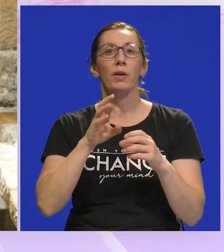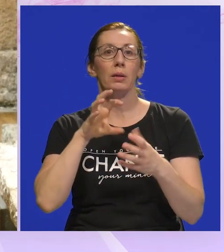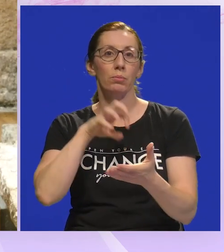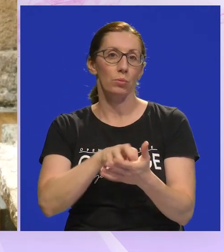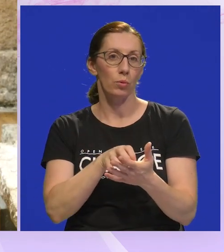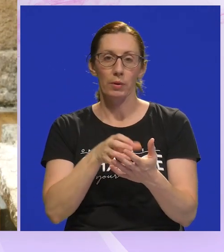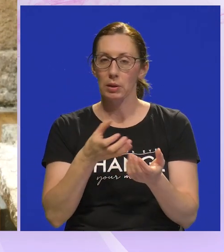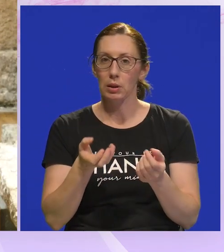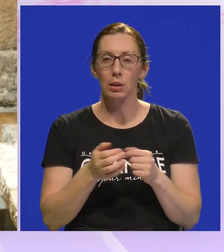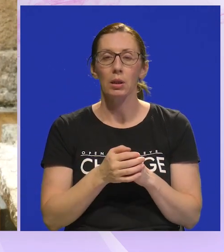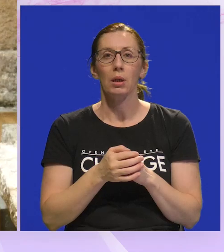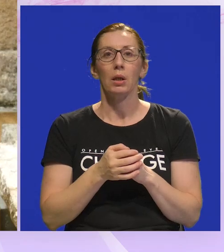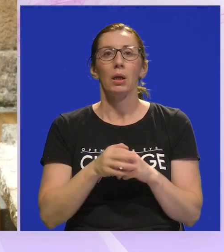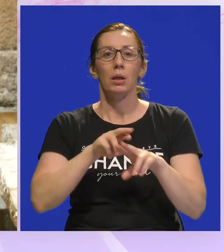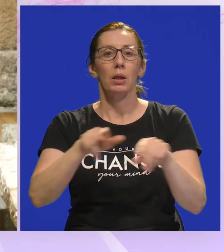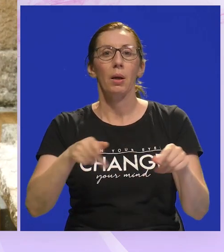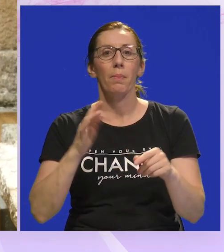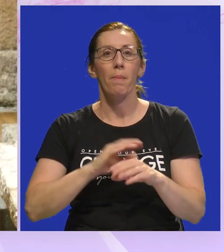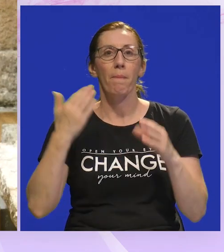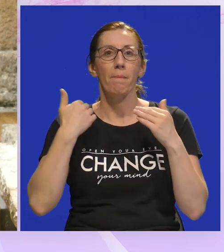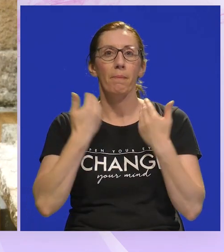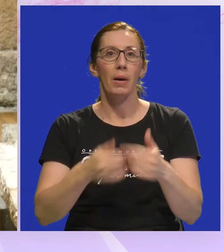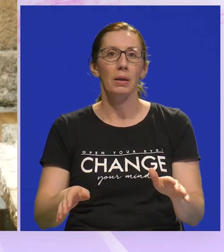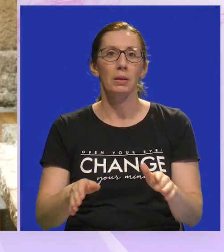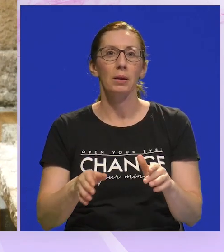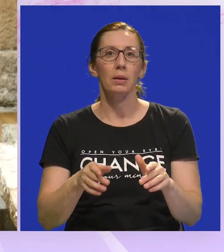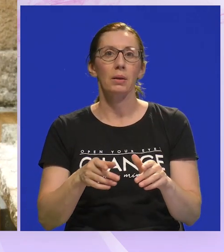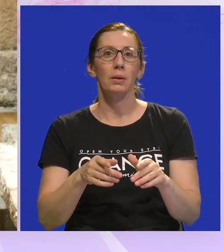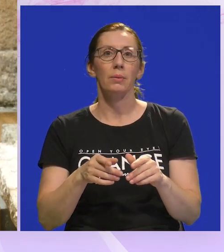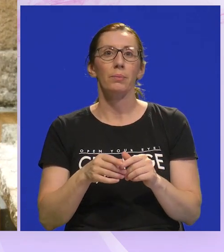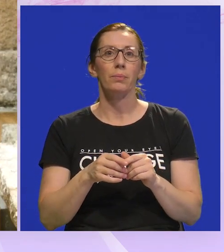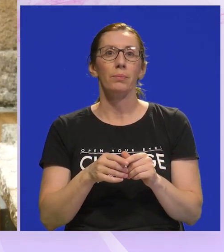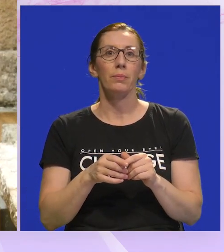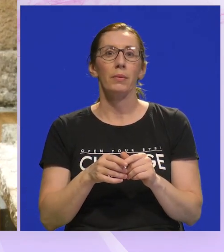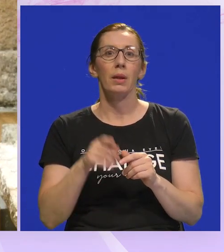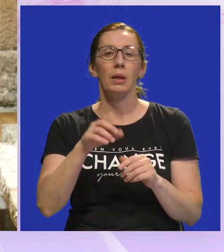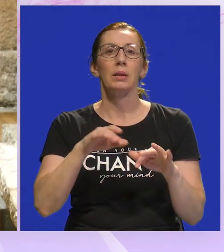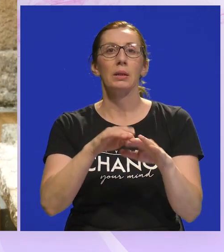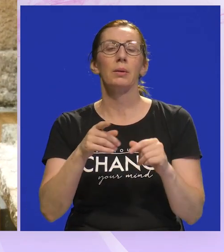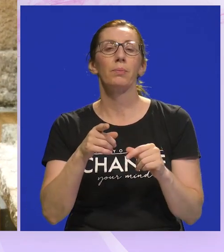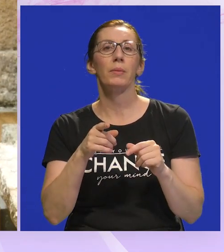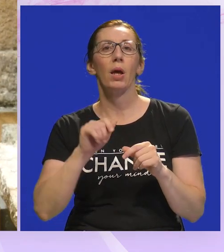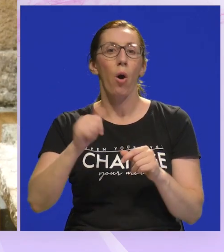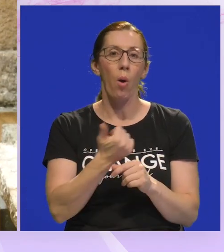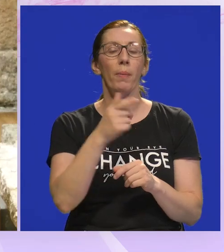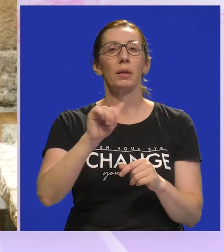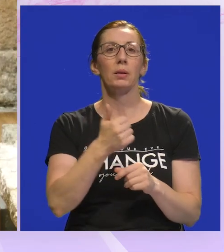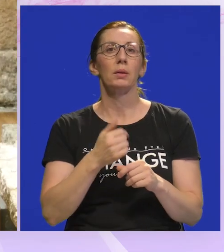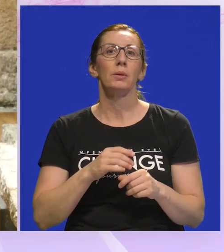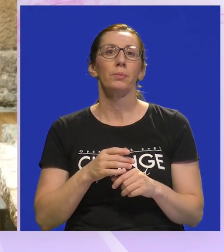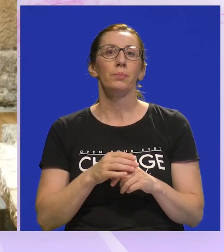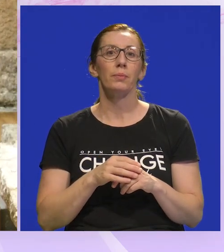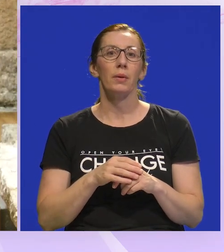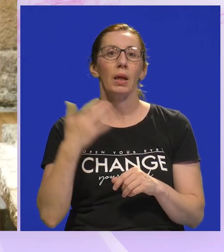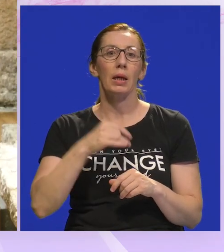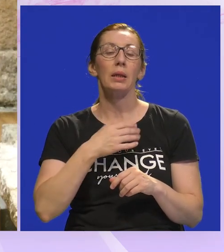suvenir, međutim iz razno raznih razloga se prestalo sa njihovim korištenjem kao suvenira, a sad je evo ponovo to